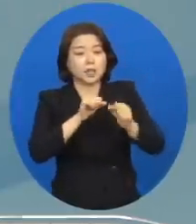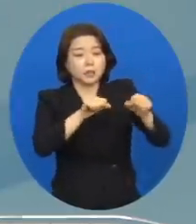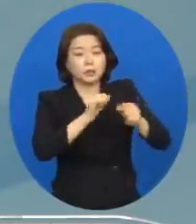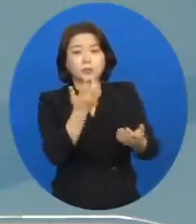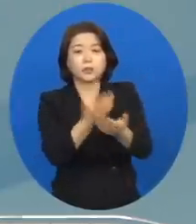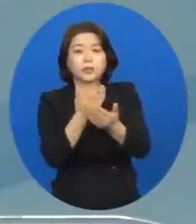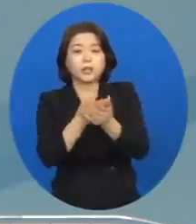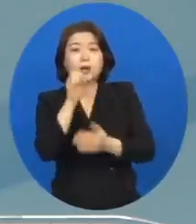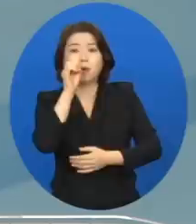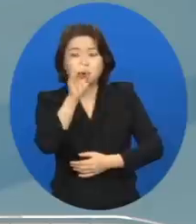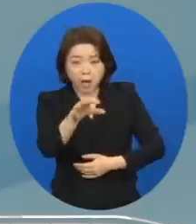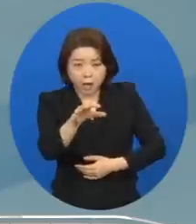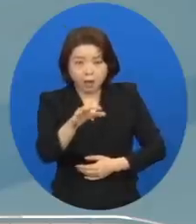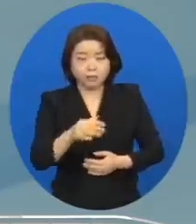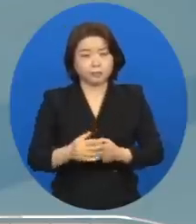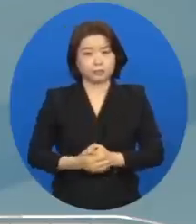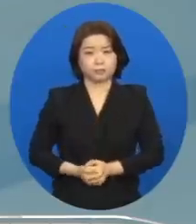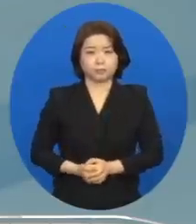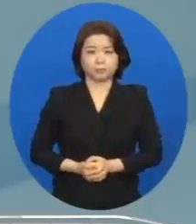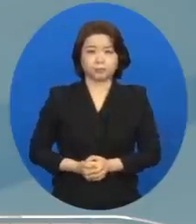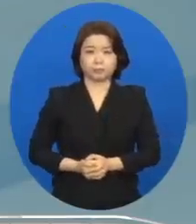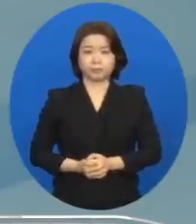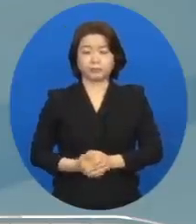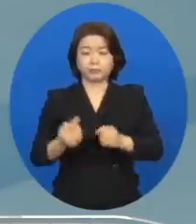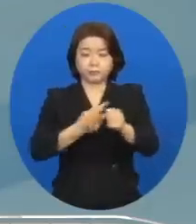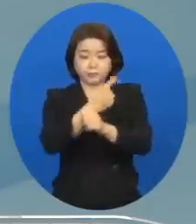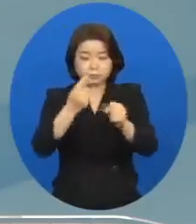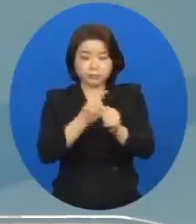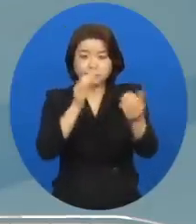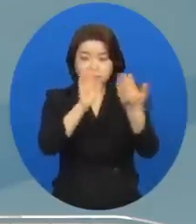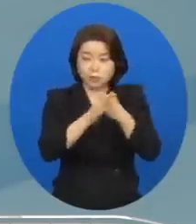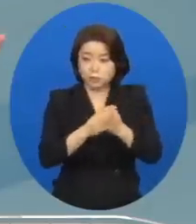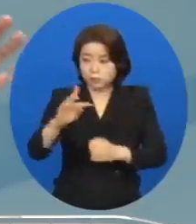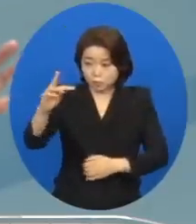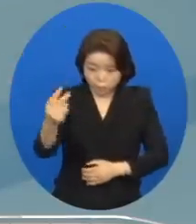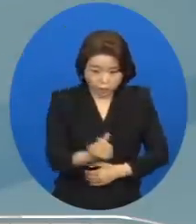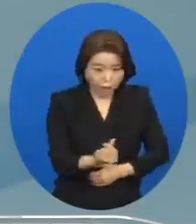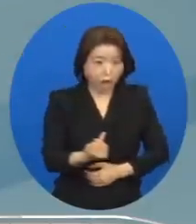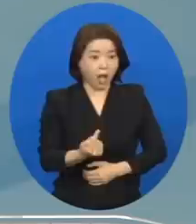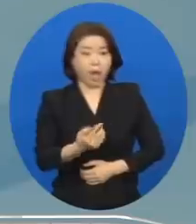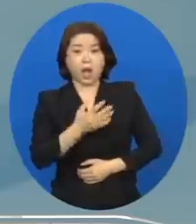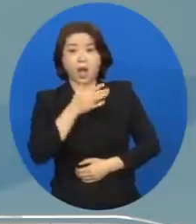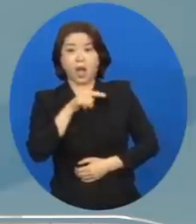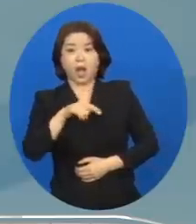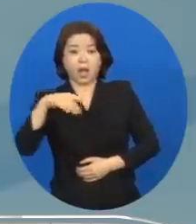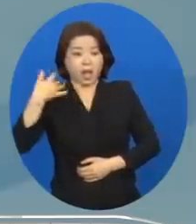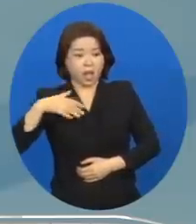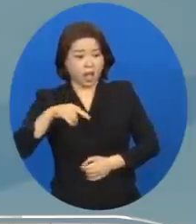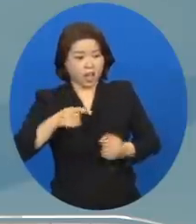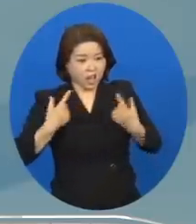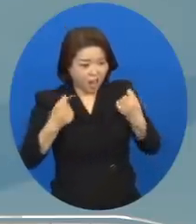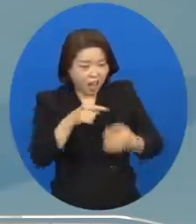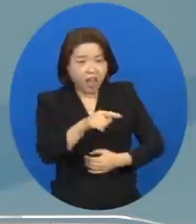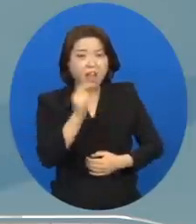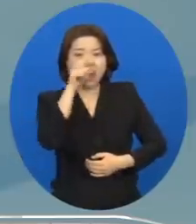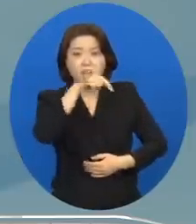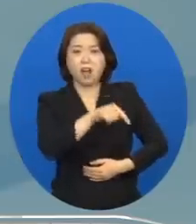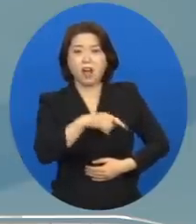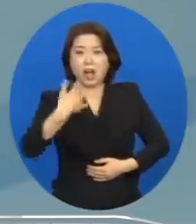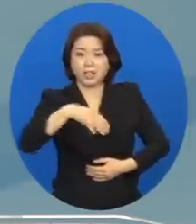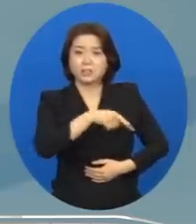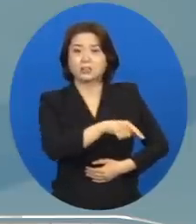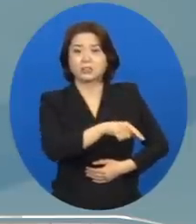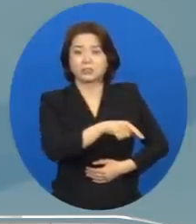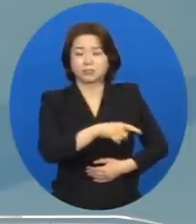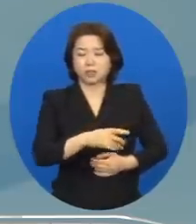부탁을 했어요. 그리고 1시간 뒤에 들어왔는데 여전히 안 채워져 있는 겁니다. 아,